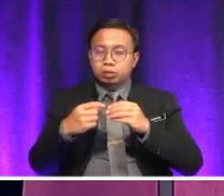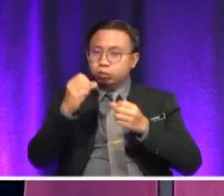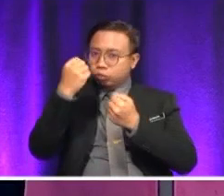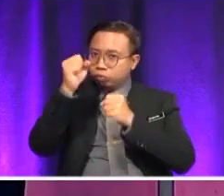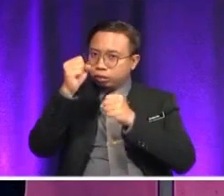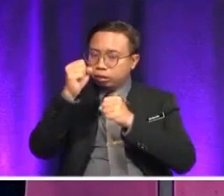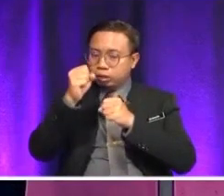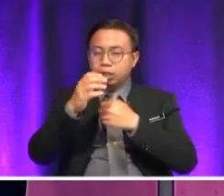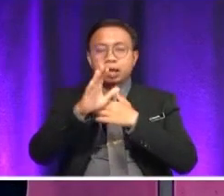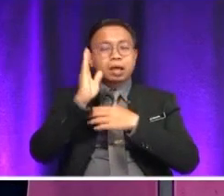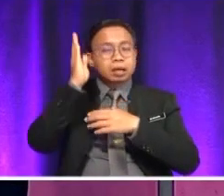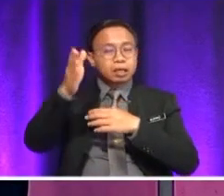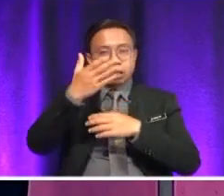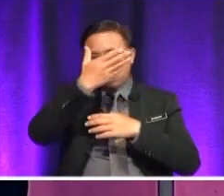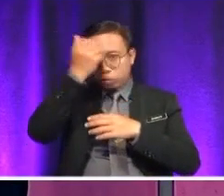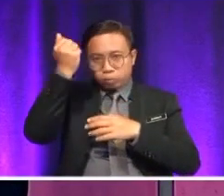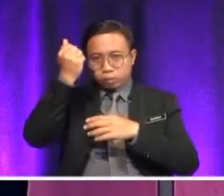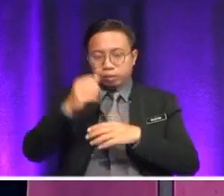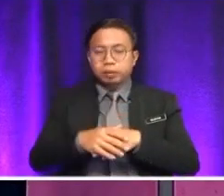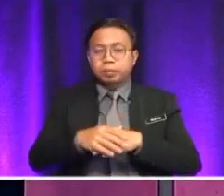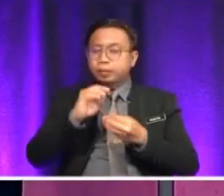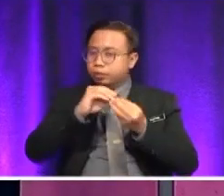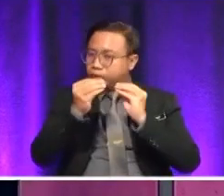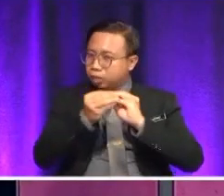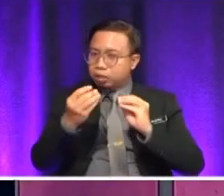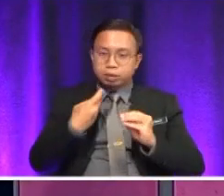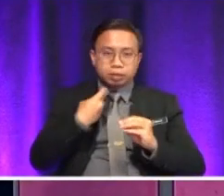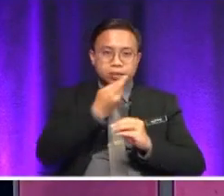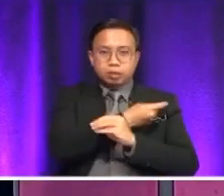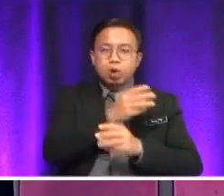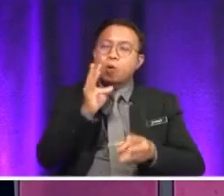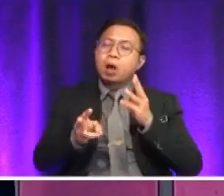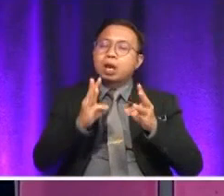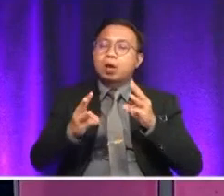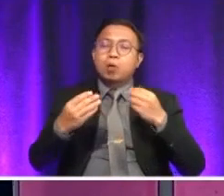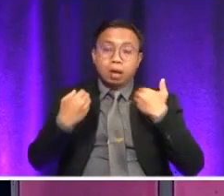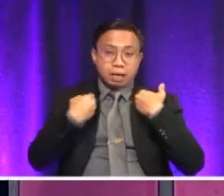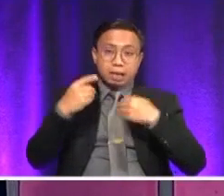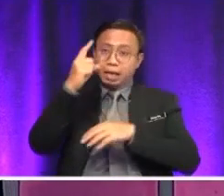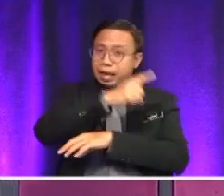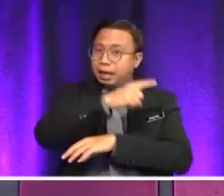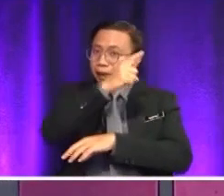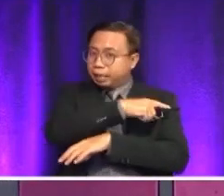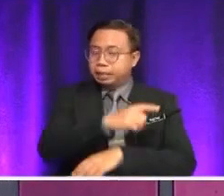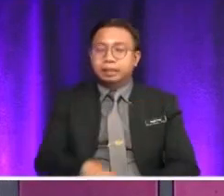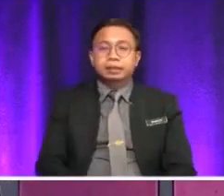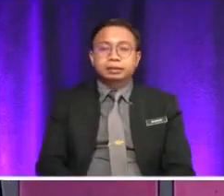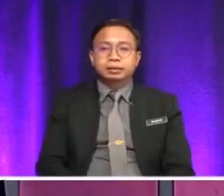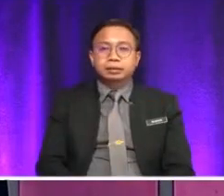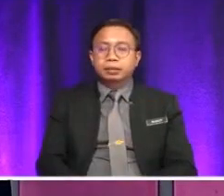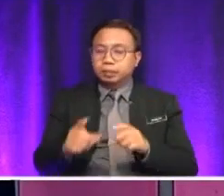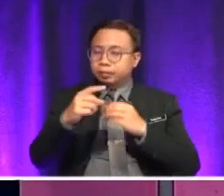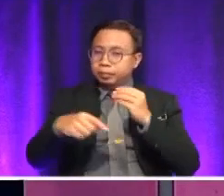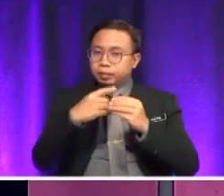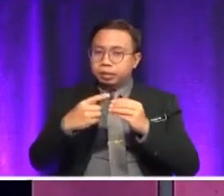beriadah, kita akan lupa pasal kita punya masalah-masalah tersebut. Walaupun memang ada hari-hari ada kita ada masalah. Tetapi bila